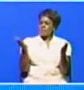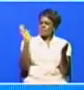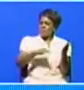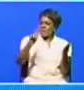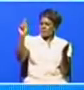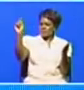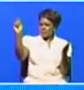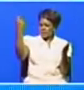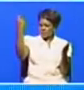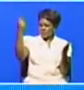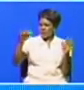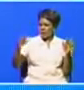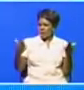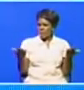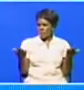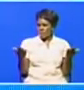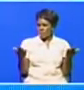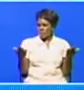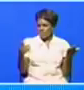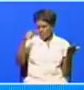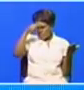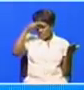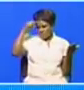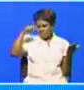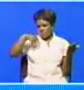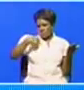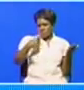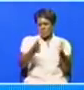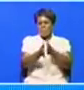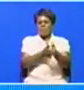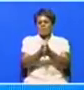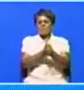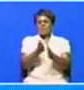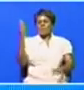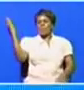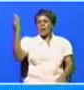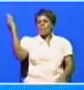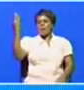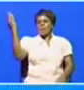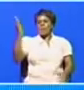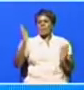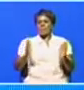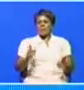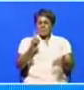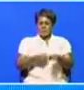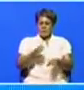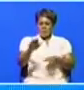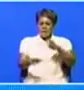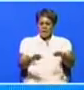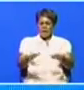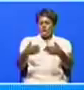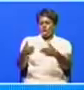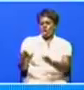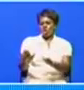Kenya raundi ni kwa sababu ya kwamba mimi ni motivation speaker sai. Wakati nilipopoteza mguu nilikuwa na